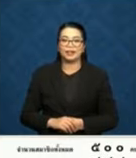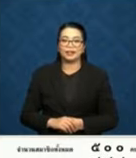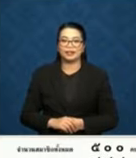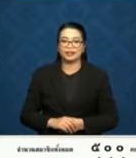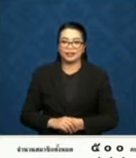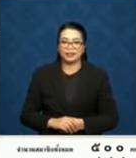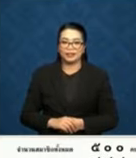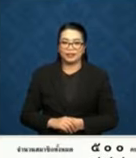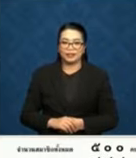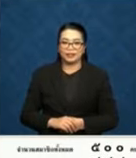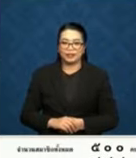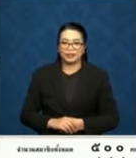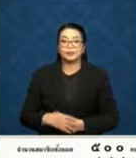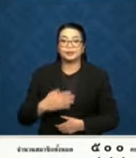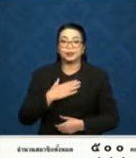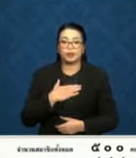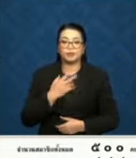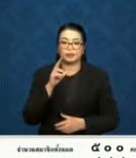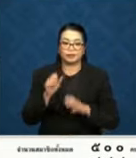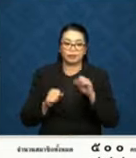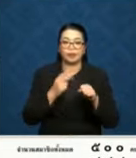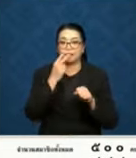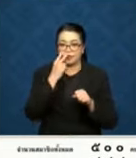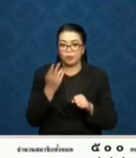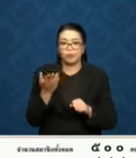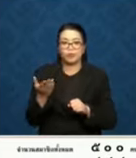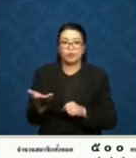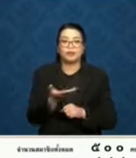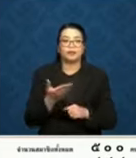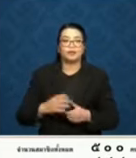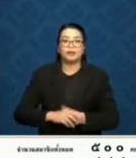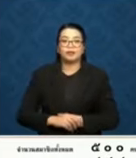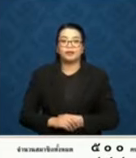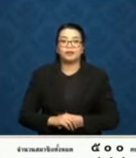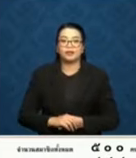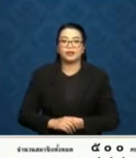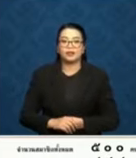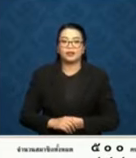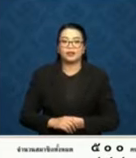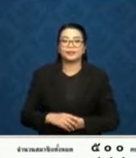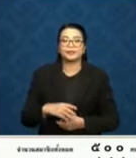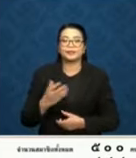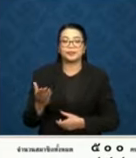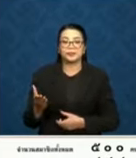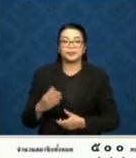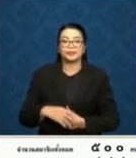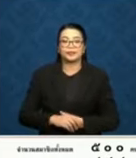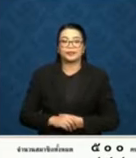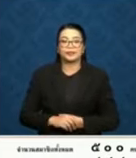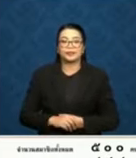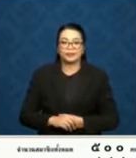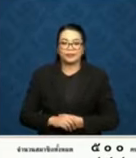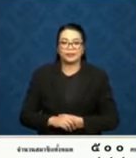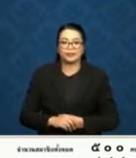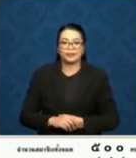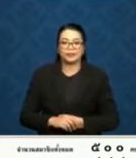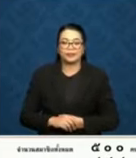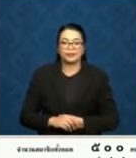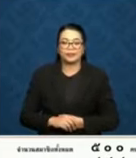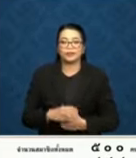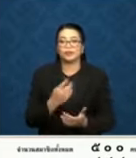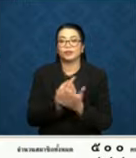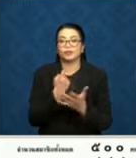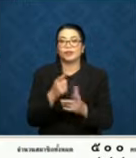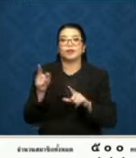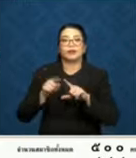ยาตตอบประเด็ข้อสังเกตอกับท่านสมาชิ 2 ท่านท่านแรกรัศาฏ Airport Rassadon the head